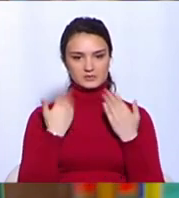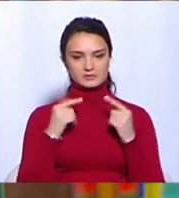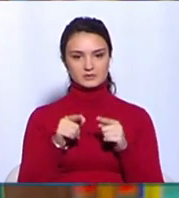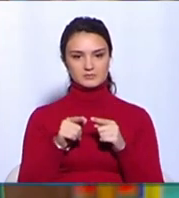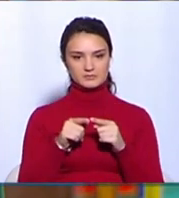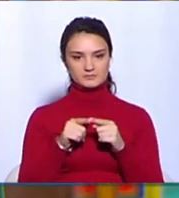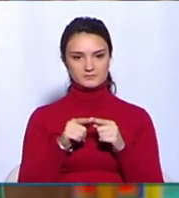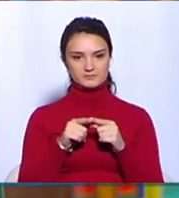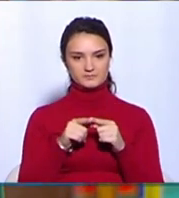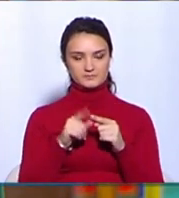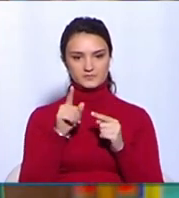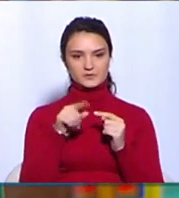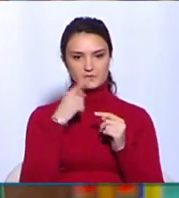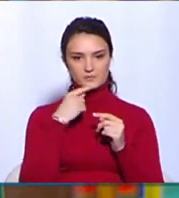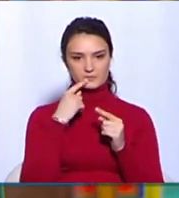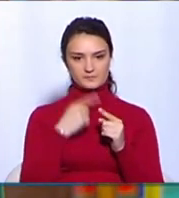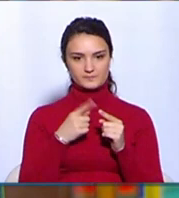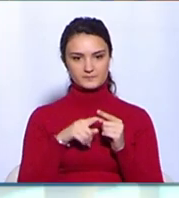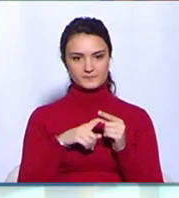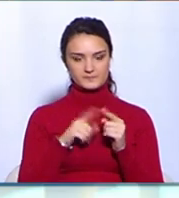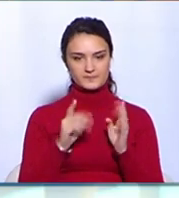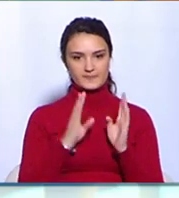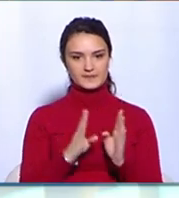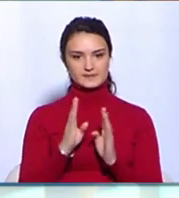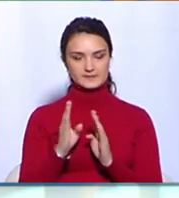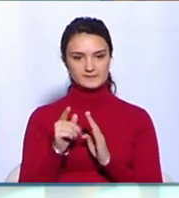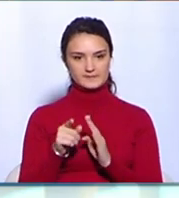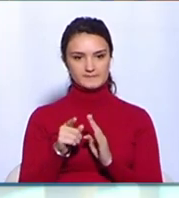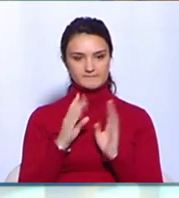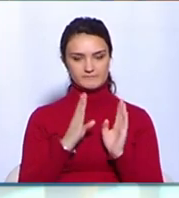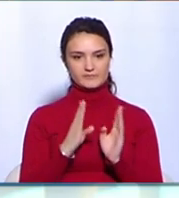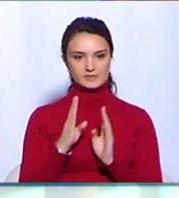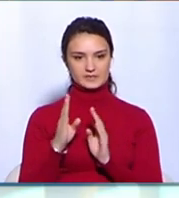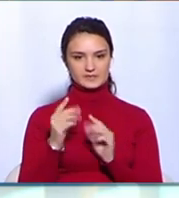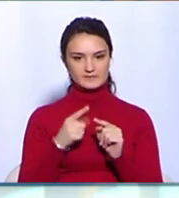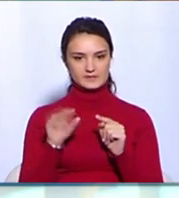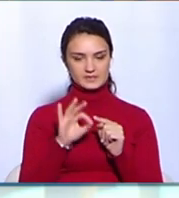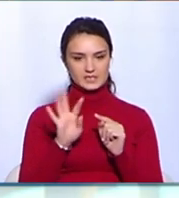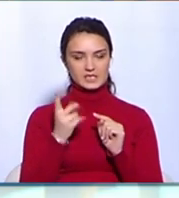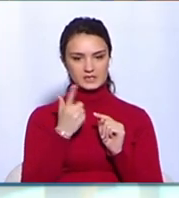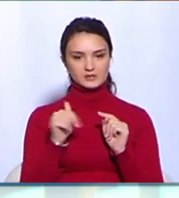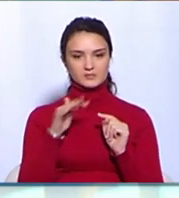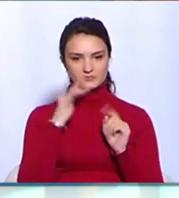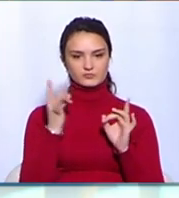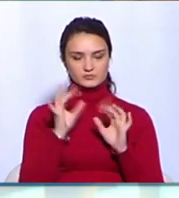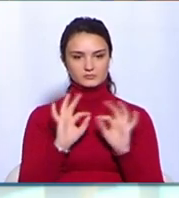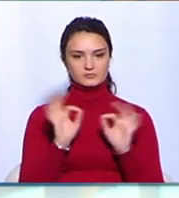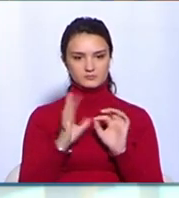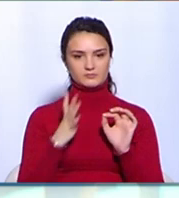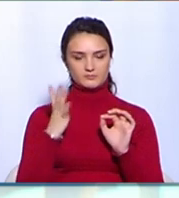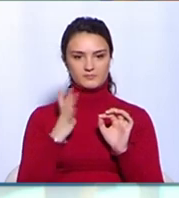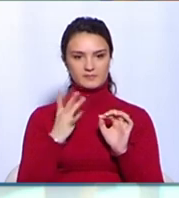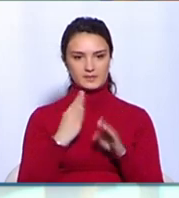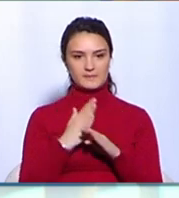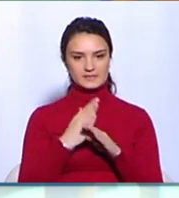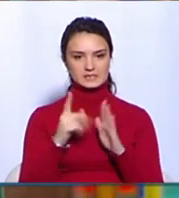გამიადვილდება. თქვენ ახსენეთ ქცევა. ქცევაზე არაერთხელ გვისაუბრია თქვენს ეთერში, მაგრამ